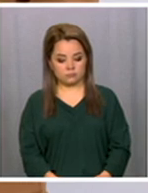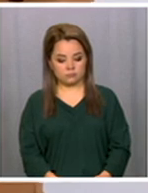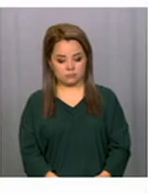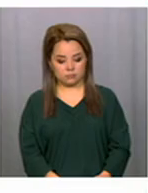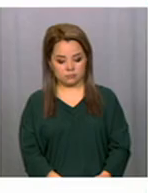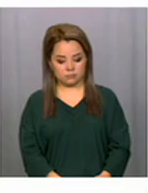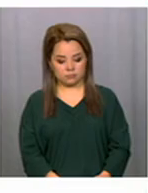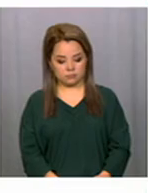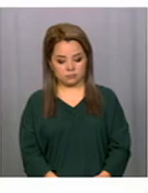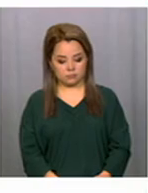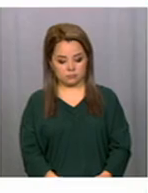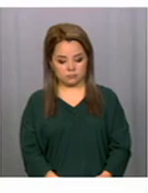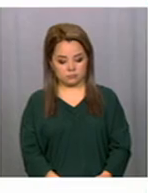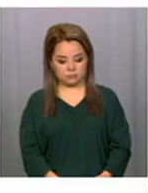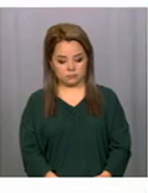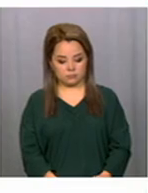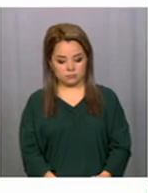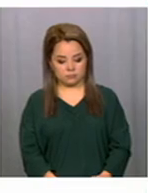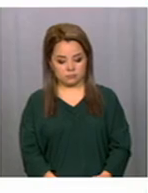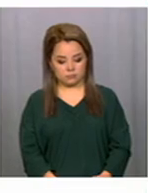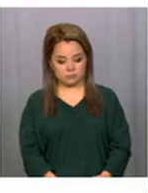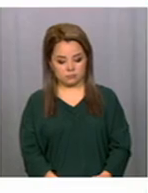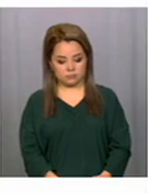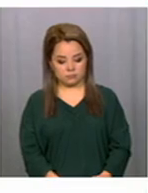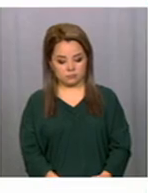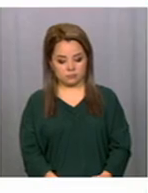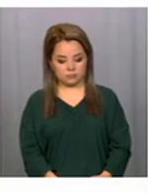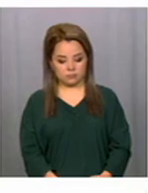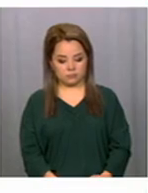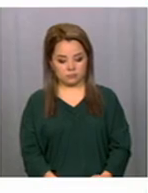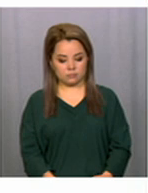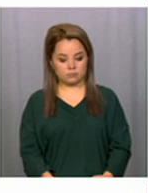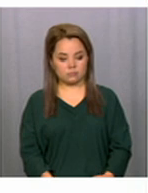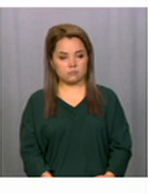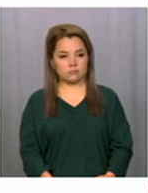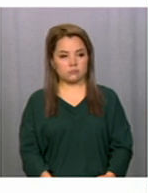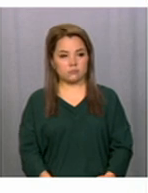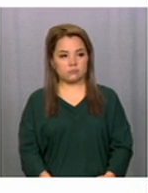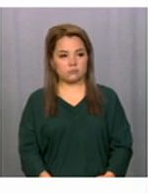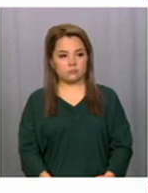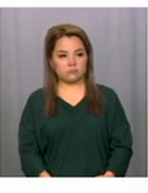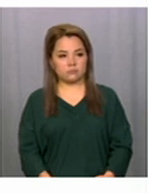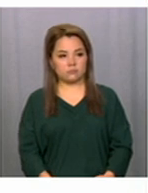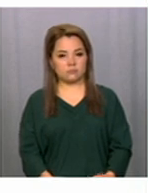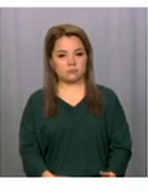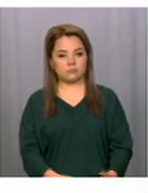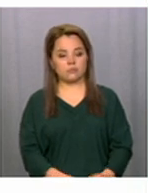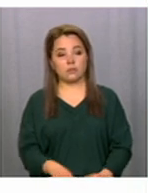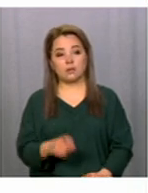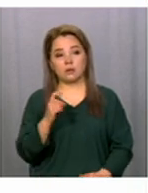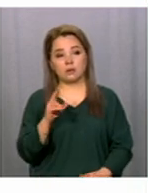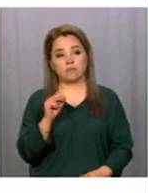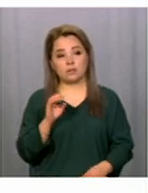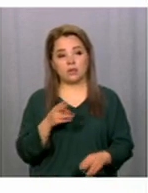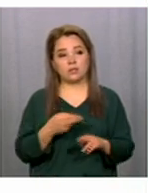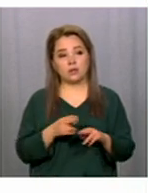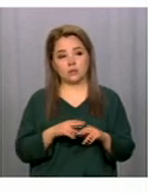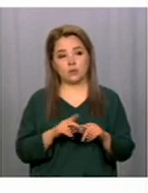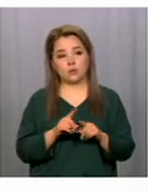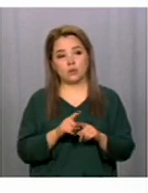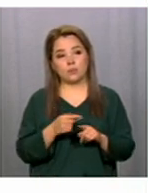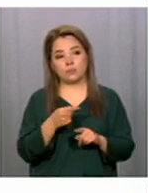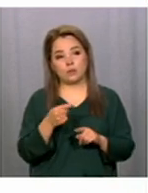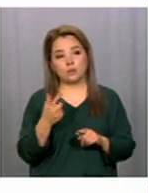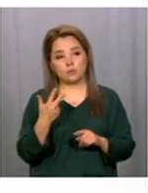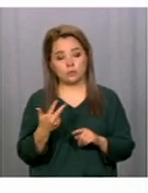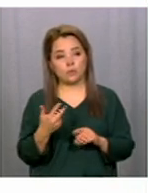болады. Келесі тапсырма. Өрнекті ықшамдаңыз. X квадрат азайтылған 3 бөлу X квадрат қосылған